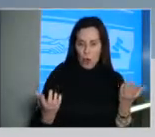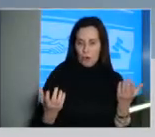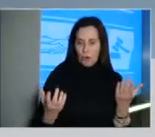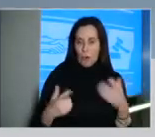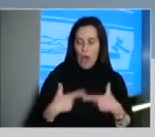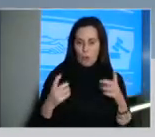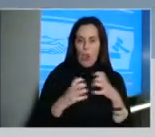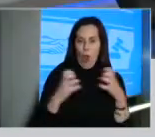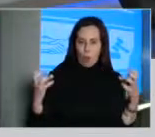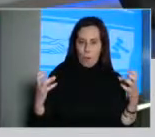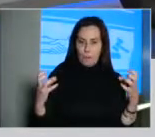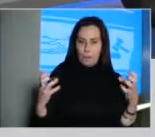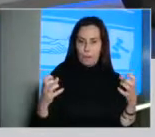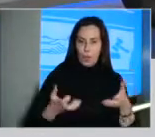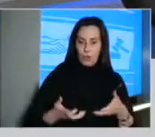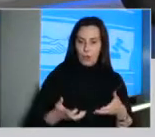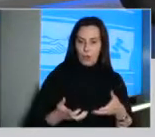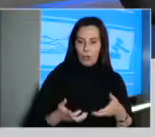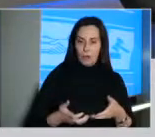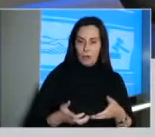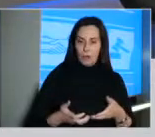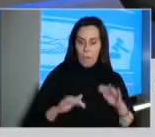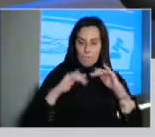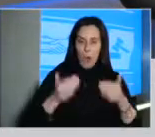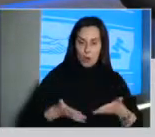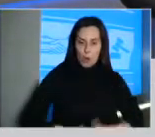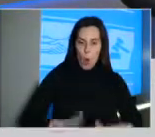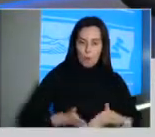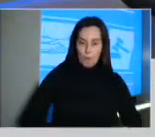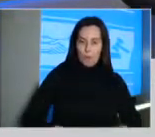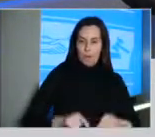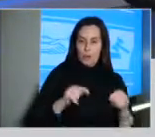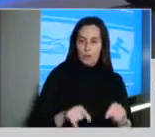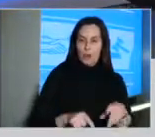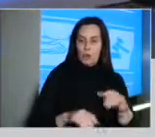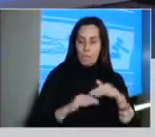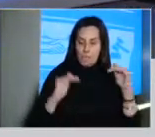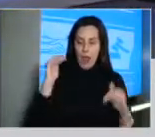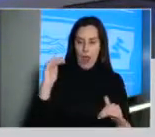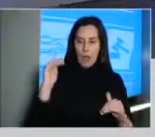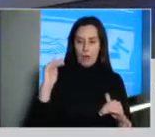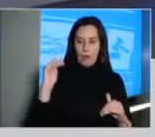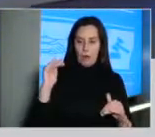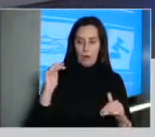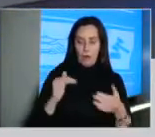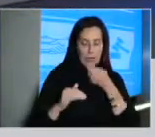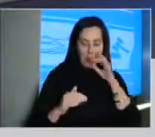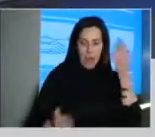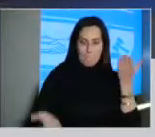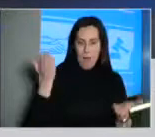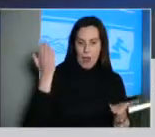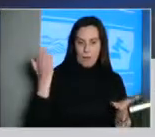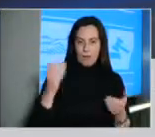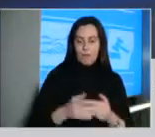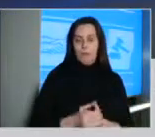העלייה בתוחלת החיים. הירידה בילודה מביאה לכך שיש פער בפירמידה הזאת של הגילים,